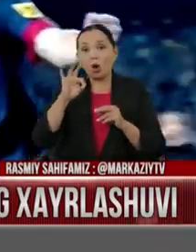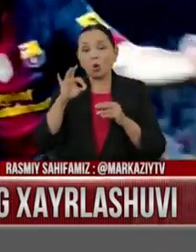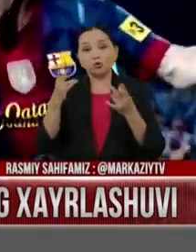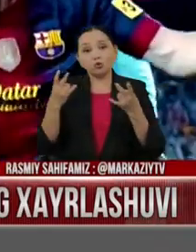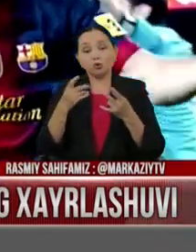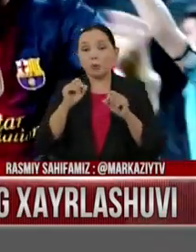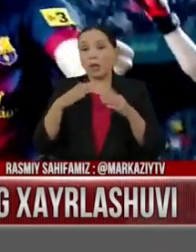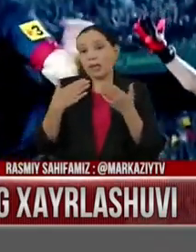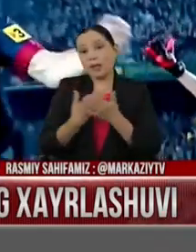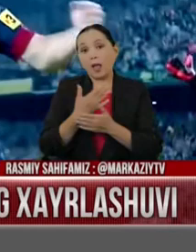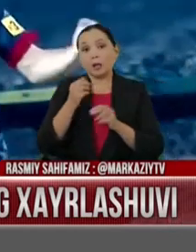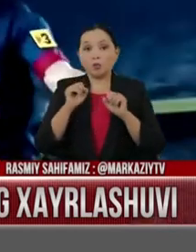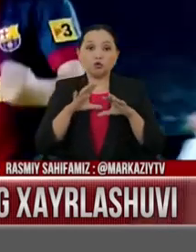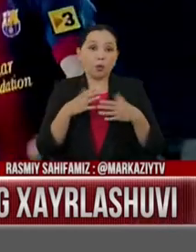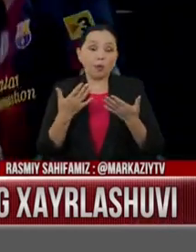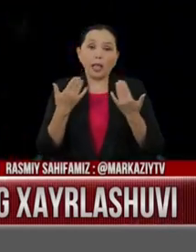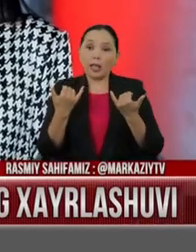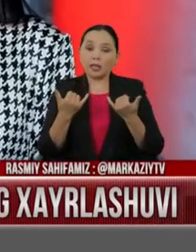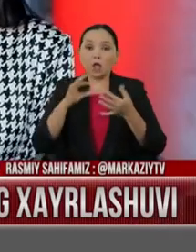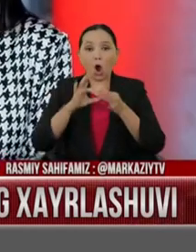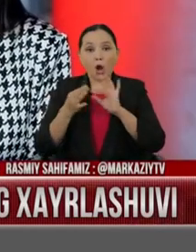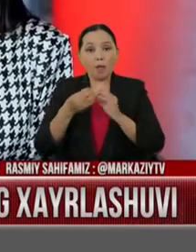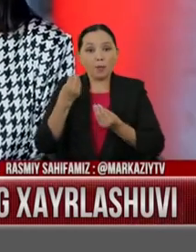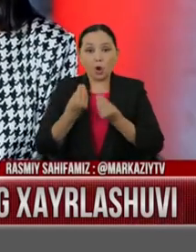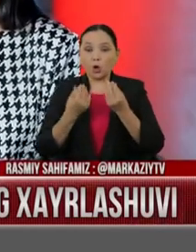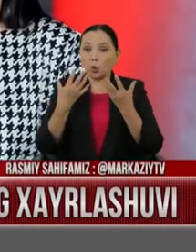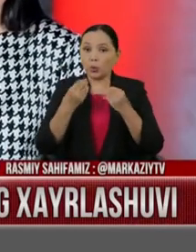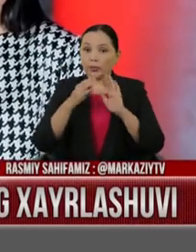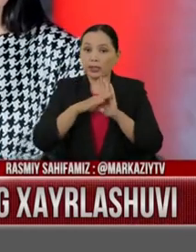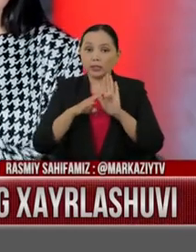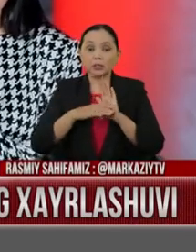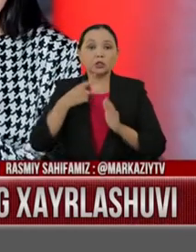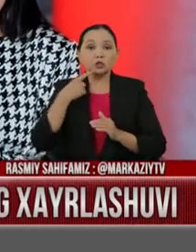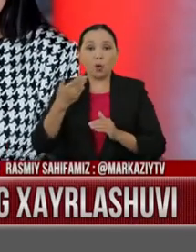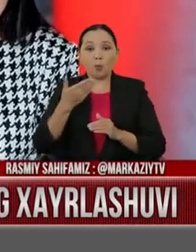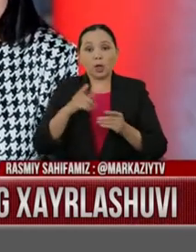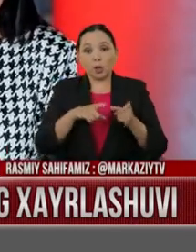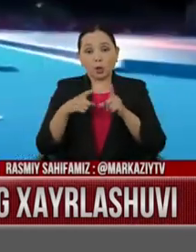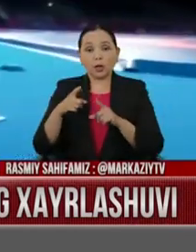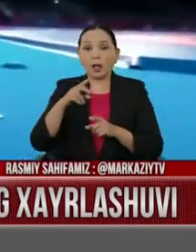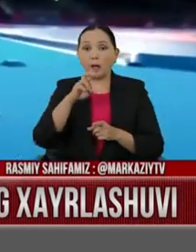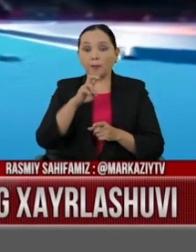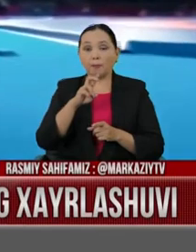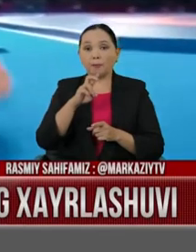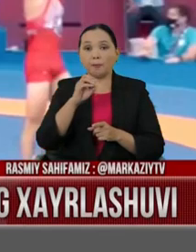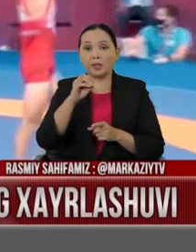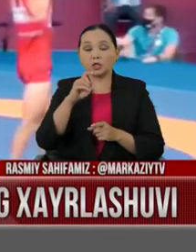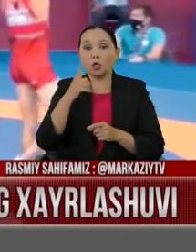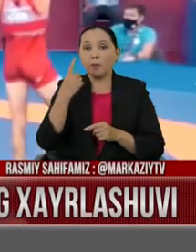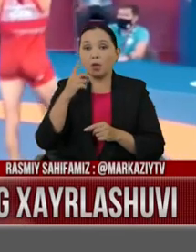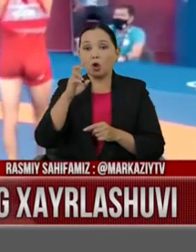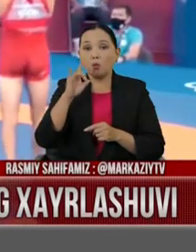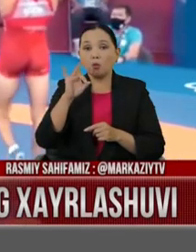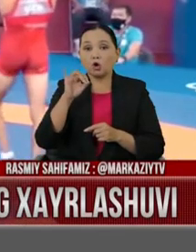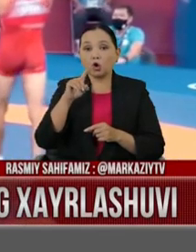учун балки янги йўлнинг боши бўлиши мумкин. Энди эса Олимпия ўйинларининг кундалик ҳисоботига тўхталиб ўтамиз. Бугун Бекзотдан биз учун бир